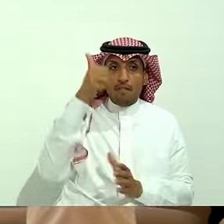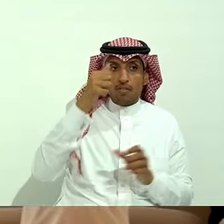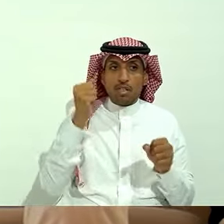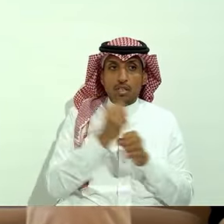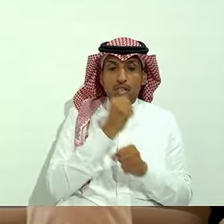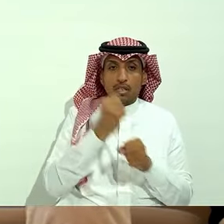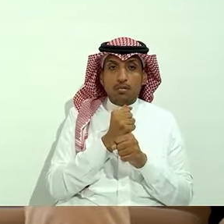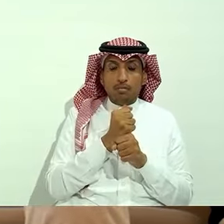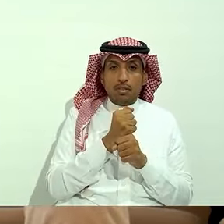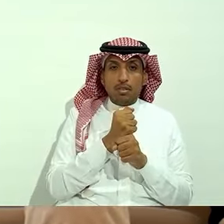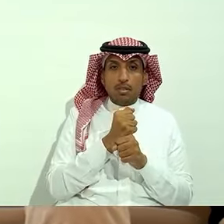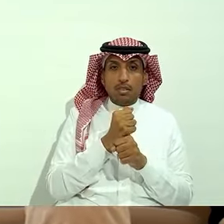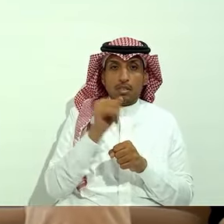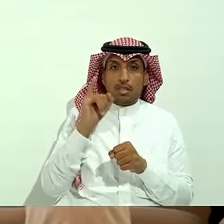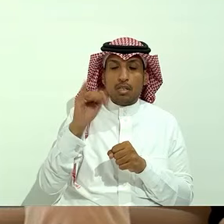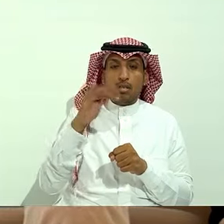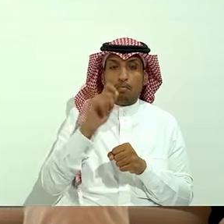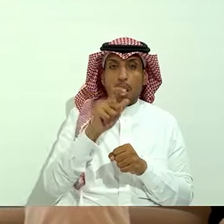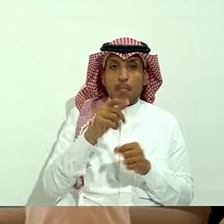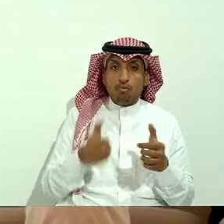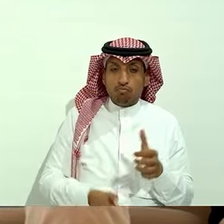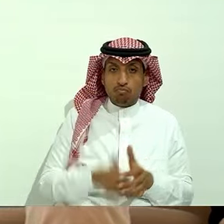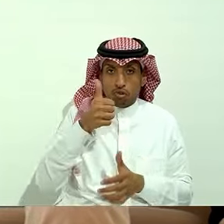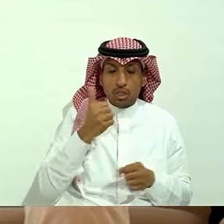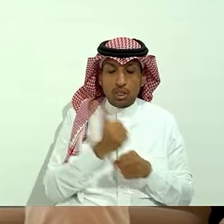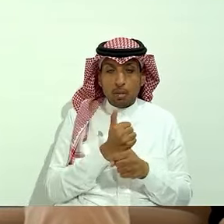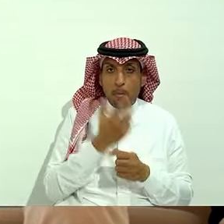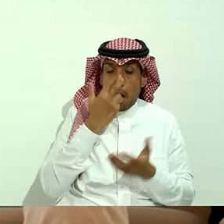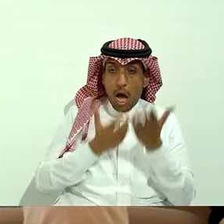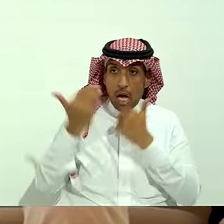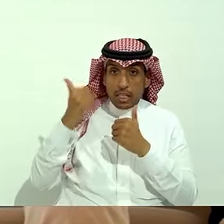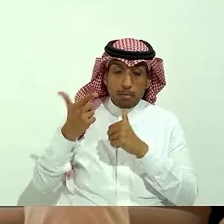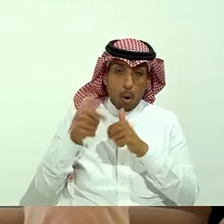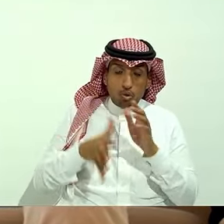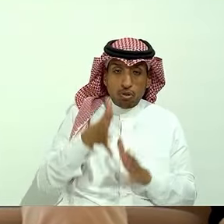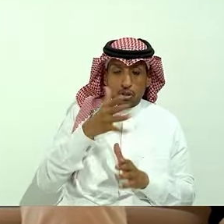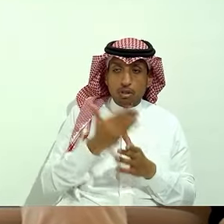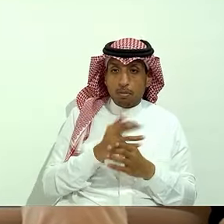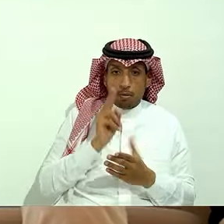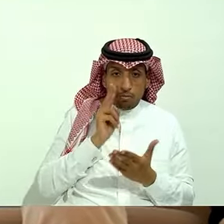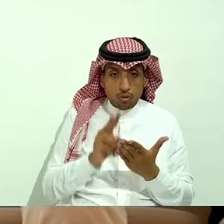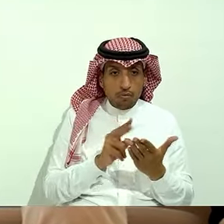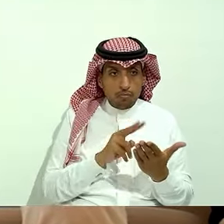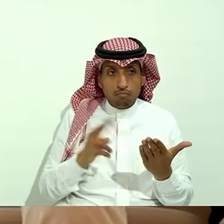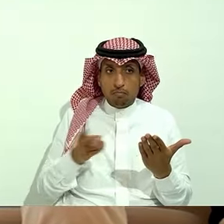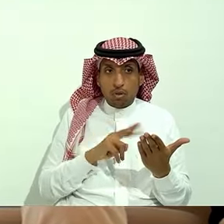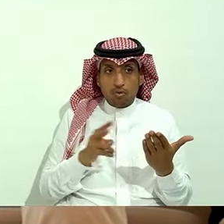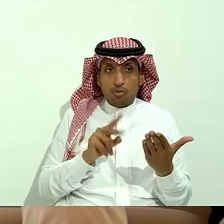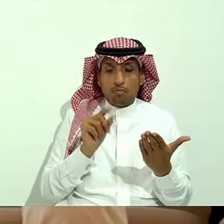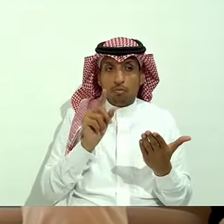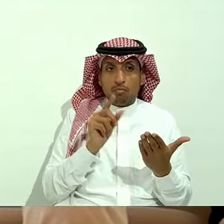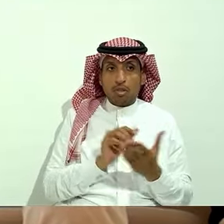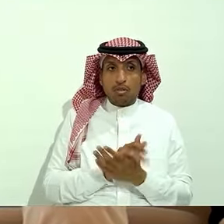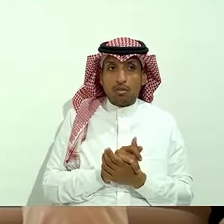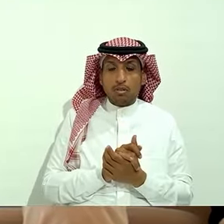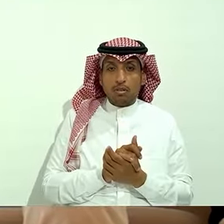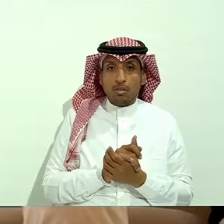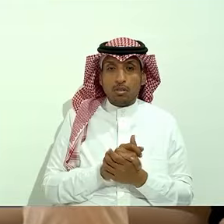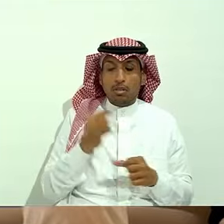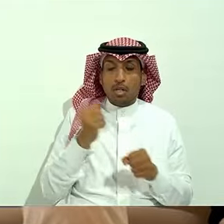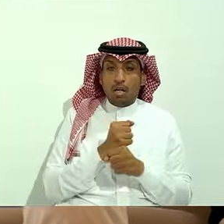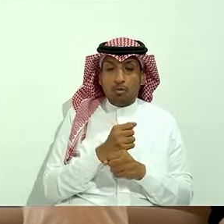بالفترة الأخيرة بكل المجالات، سواء إرث ولا مو إرث، لأنها فيها It's very elegant، فيها elegance وبنفس الوقت التكنيك هذه ما تشوفينها